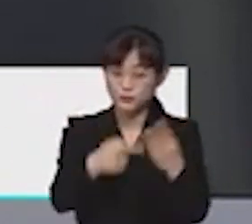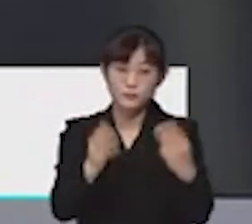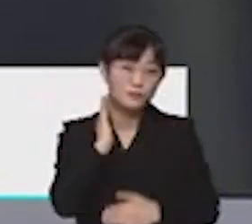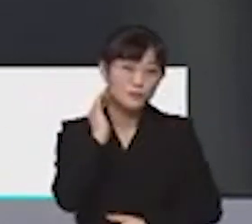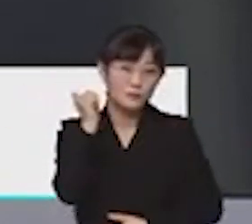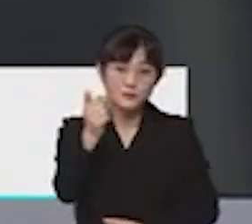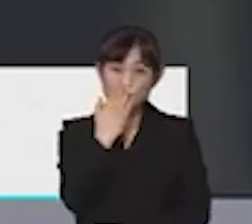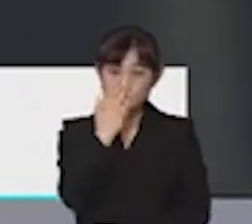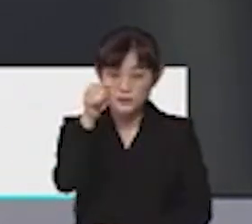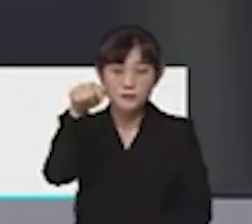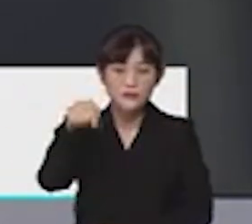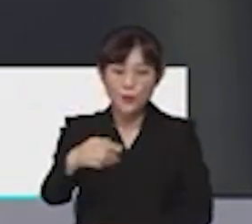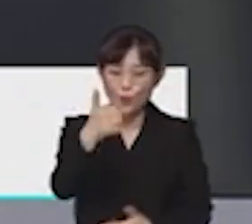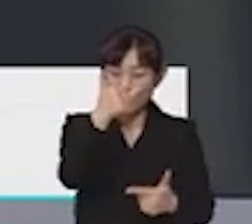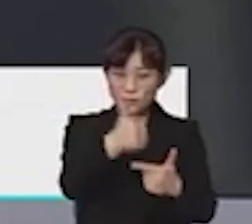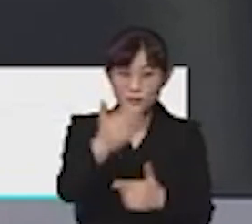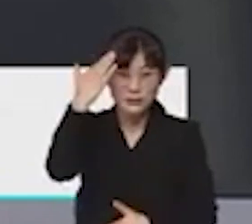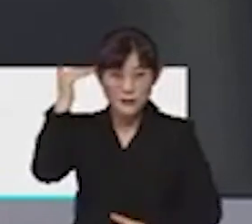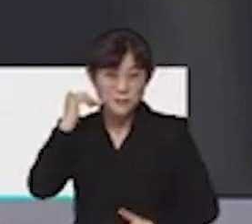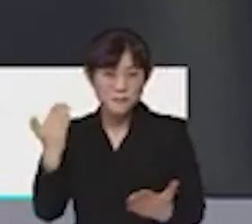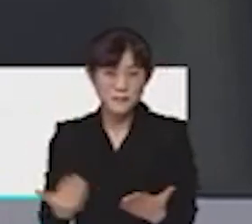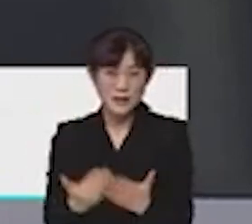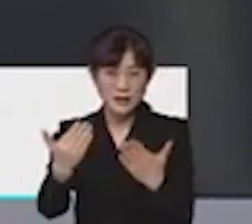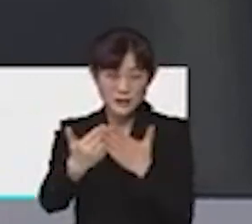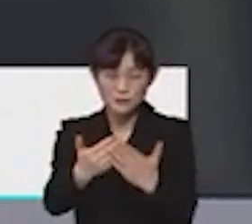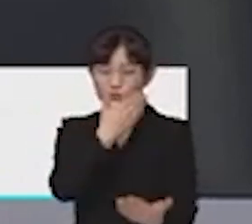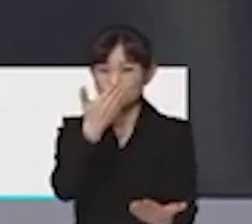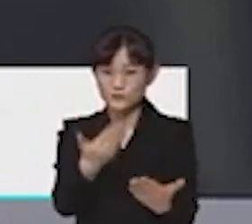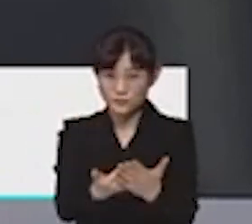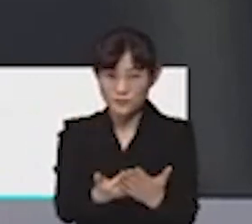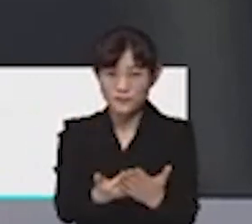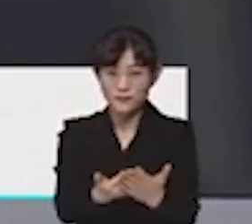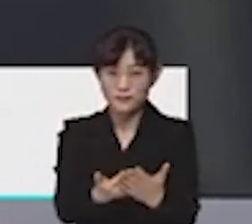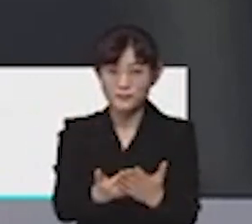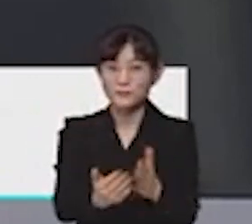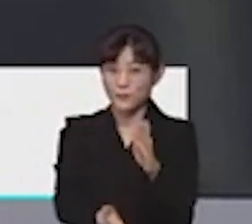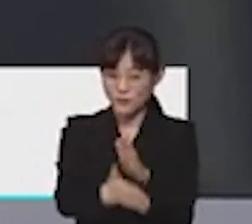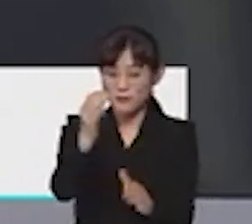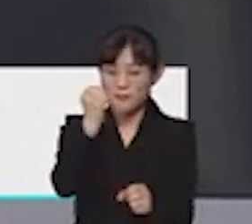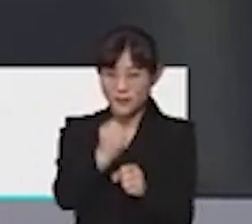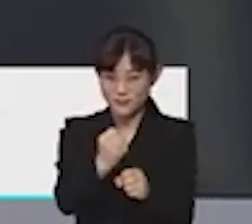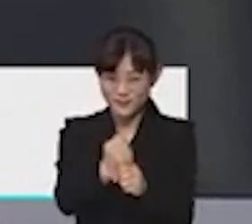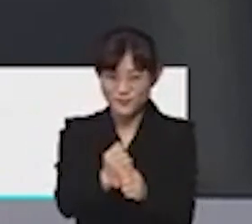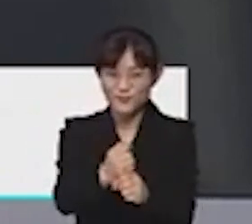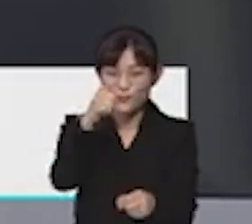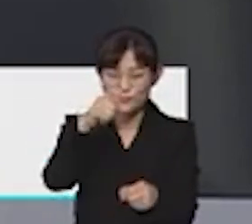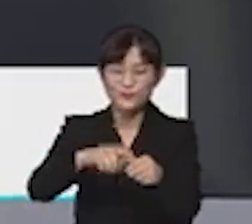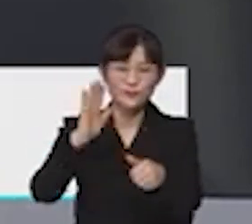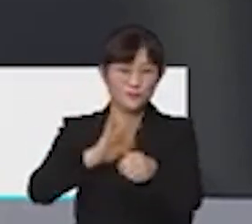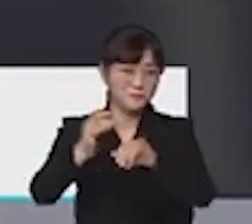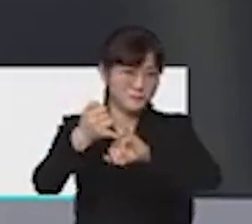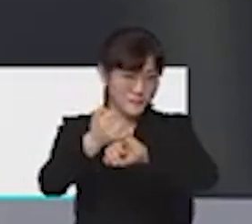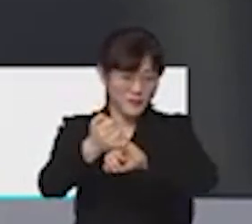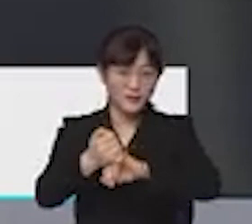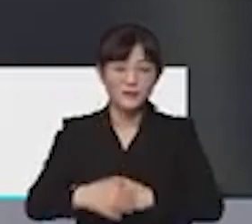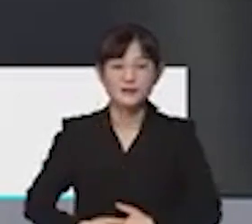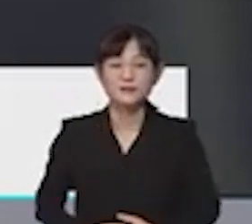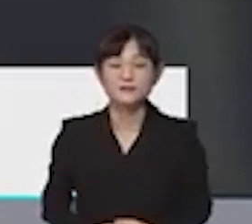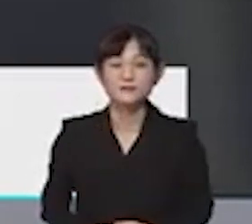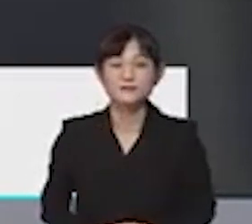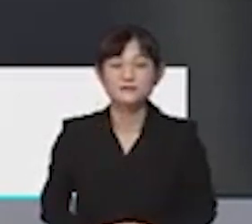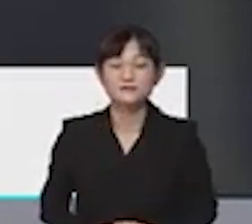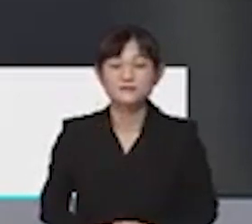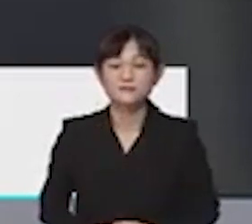대통령은 순천이 호남과 대한민국 발전의 핵심 거점이 되도록 제대로 챙기겠다고 강조했습니다. 이계혁 기자의